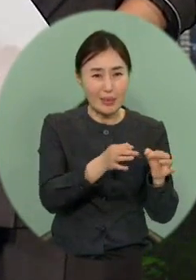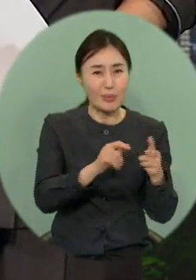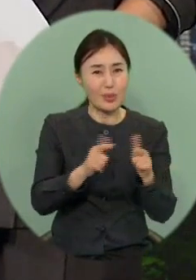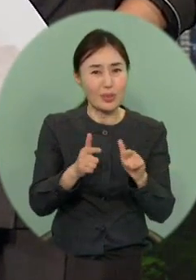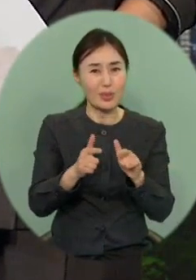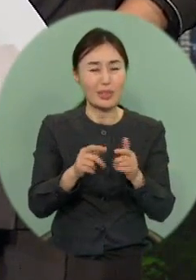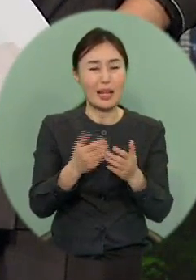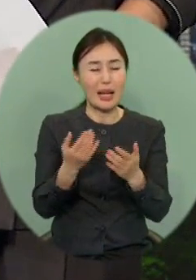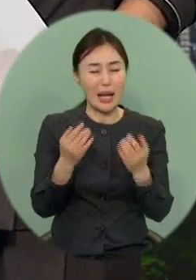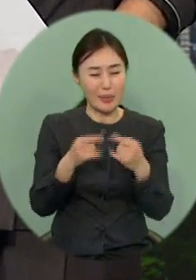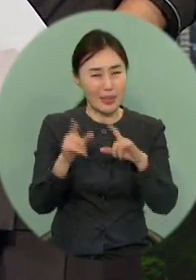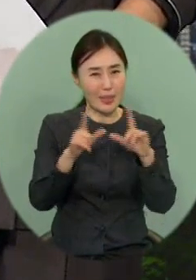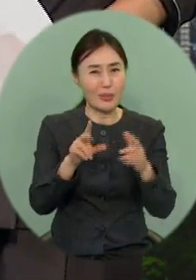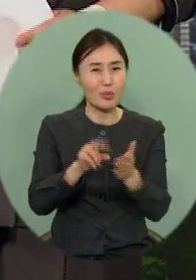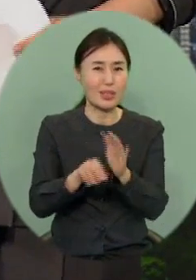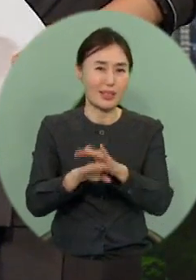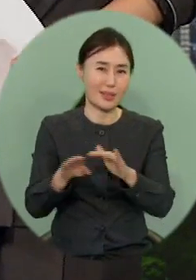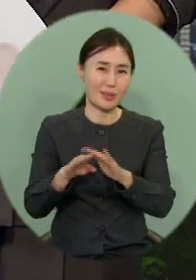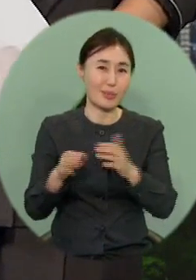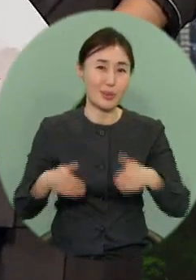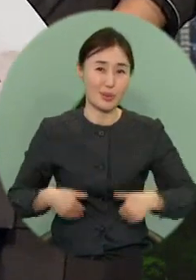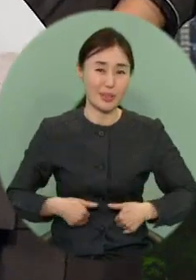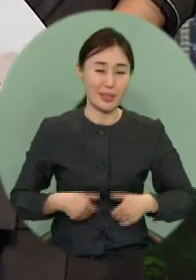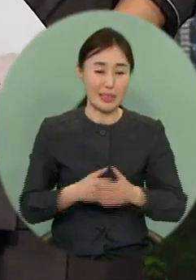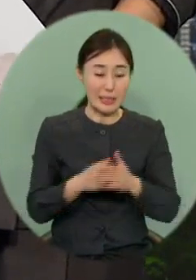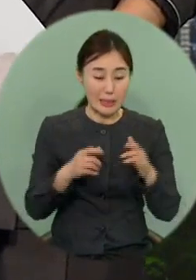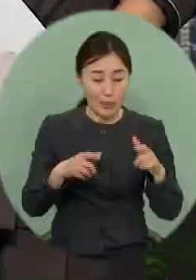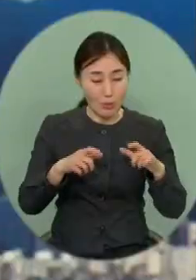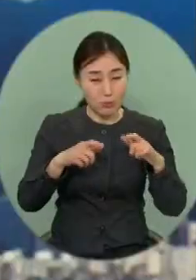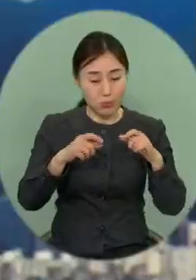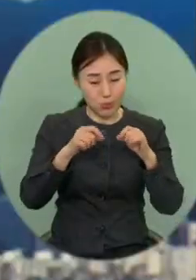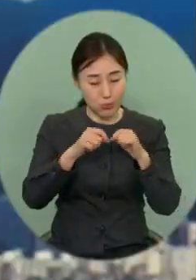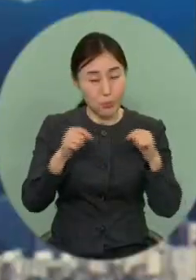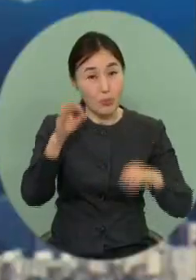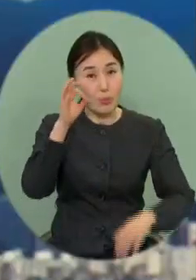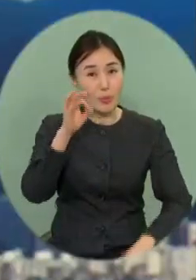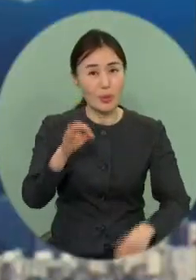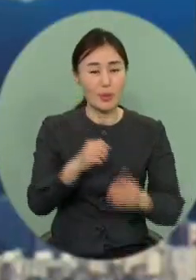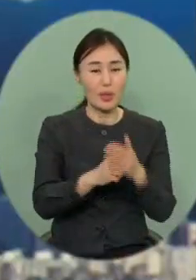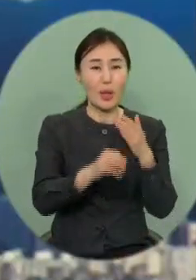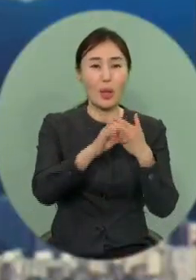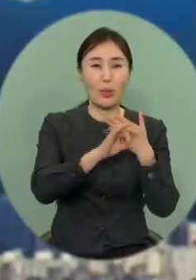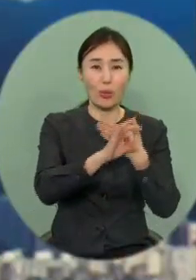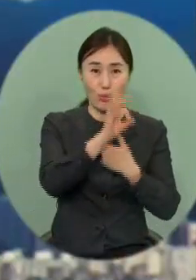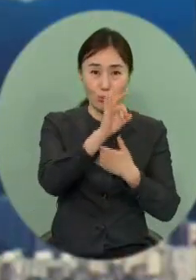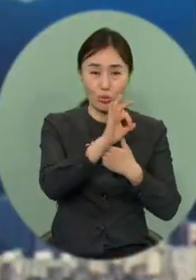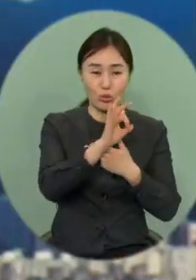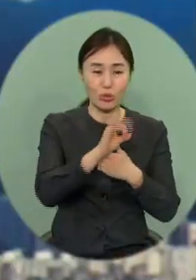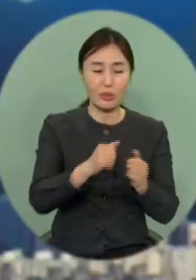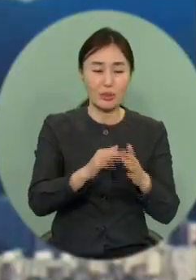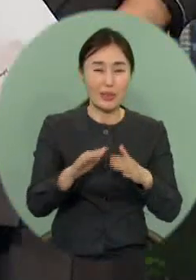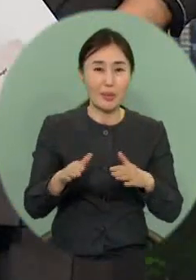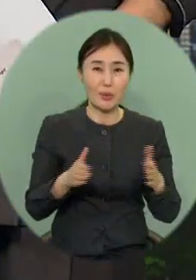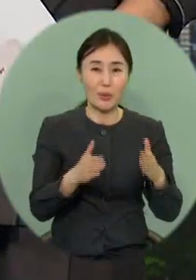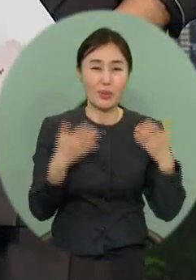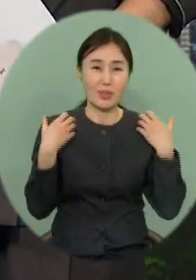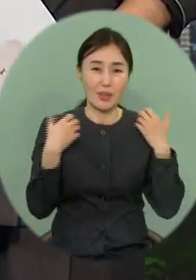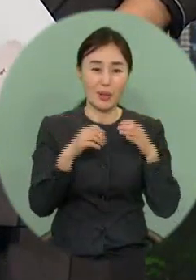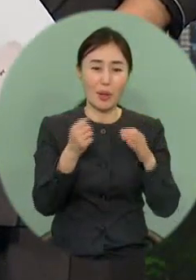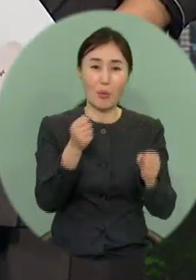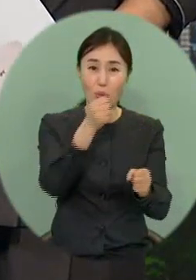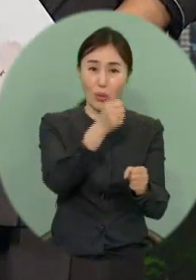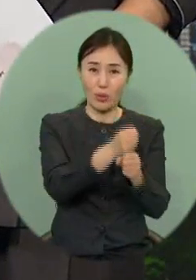해결할 정책이 시급합니다 지역구로 들어가보겠습니다 먼저 동구는 옛전 보건과